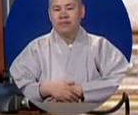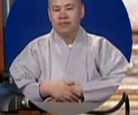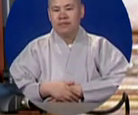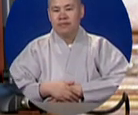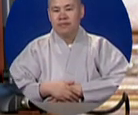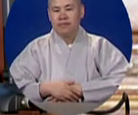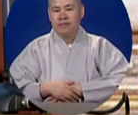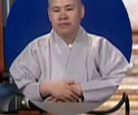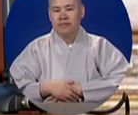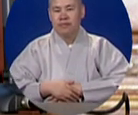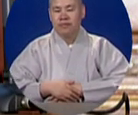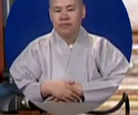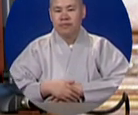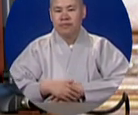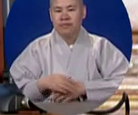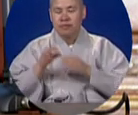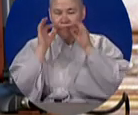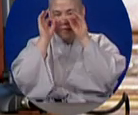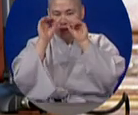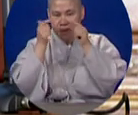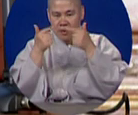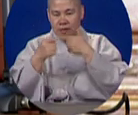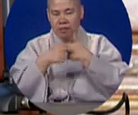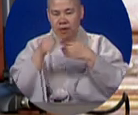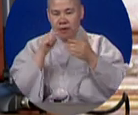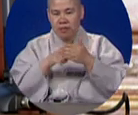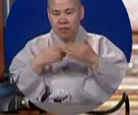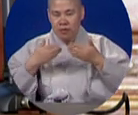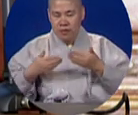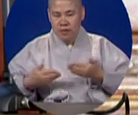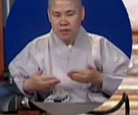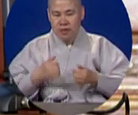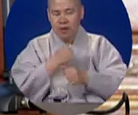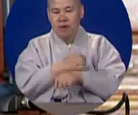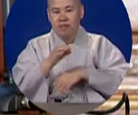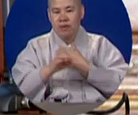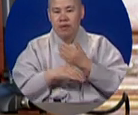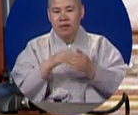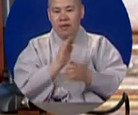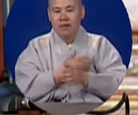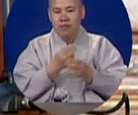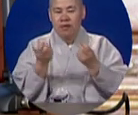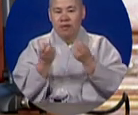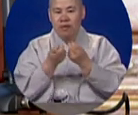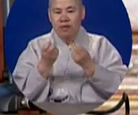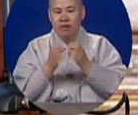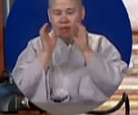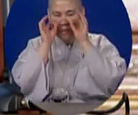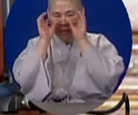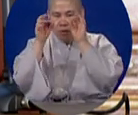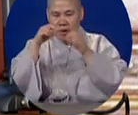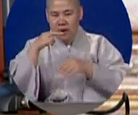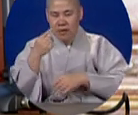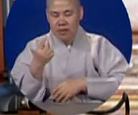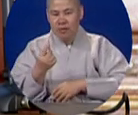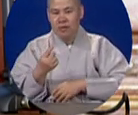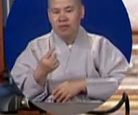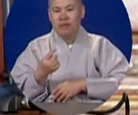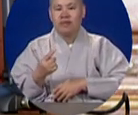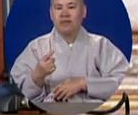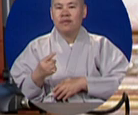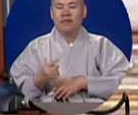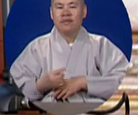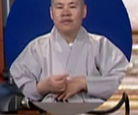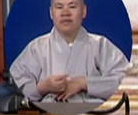그러니까 안 봐서 마음을 조용하려고 하면 이건 잘못된 방법입니다 보더라도 뭘 어떻게 하라고 그랬죠